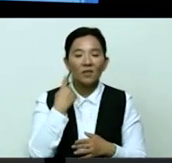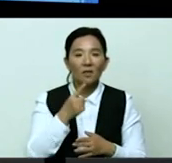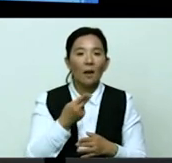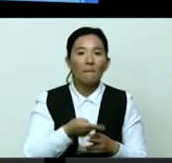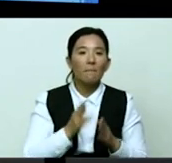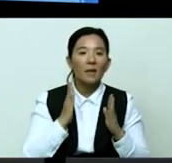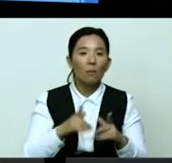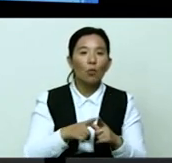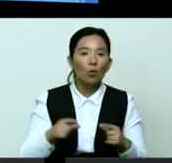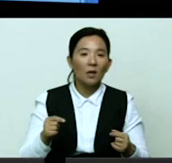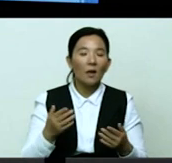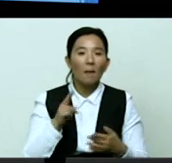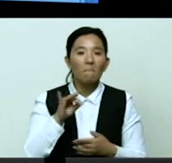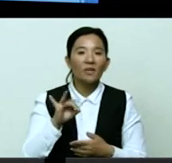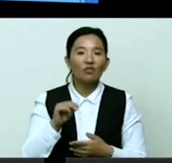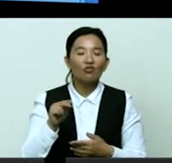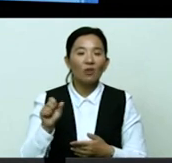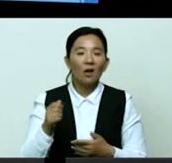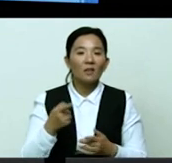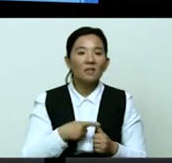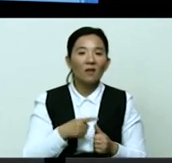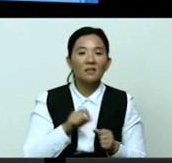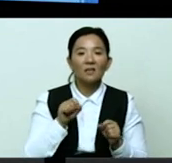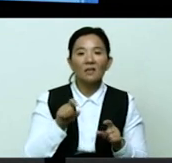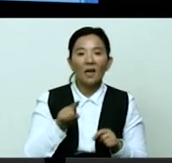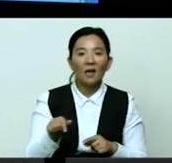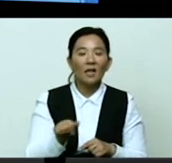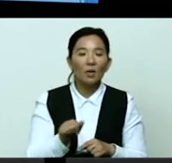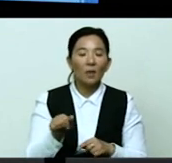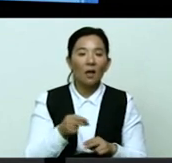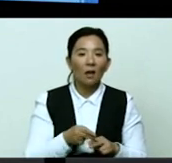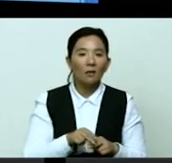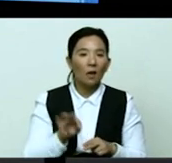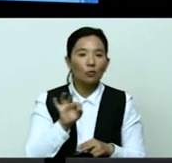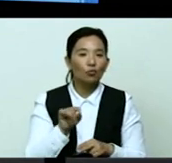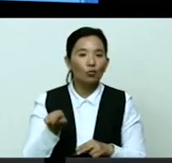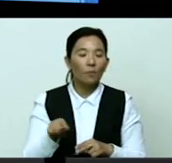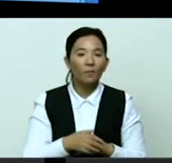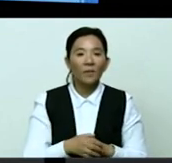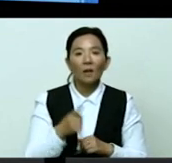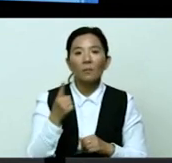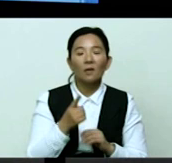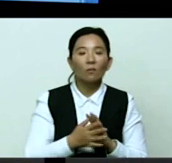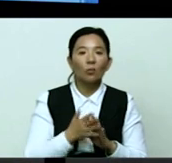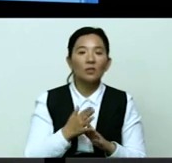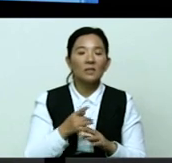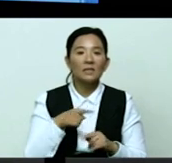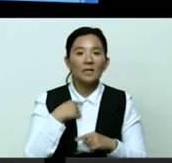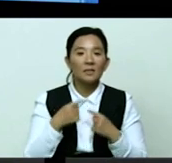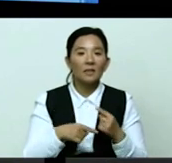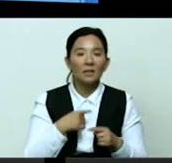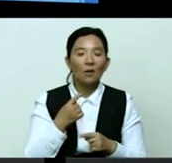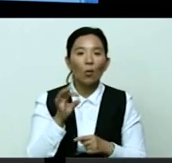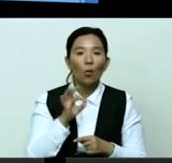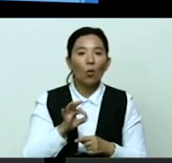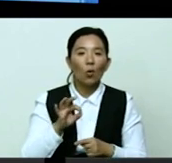прямоугольника притча, которая называется «Золотая колыбель». О чем же эта притча? В первую очередь сказание